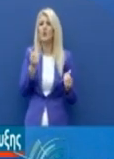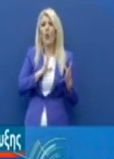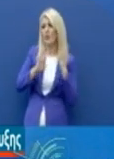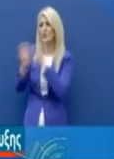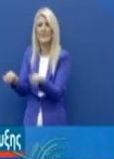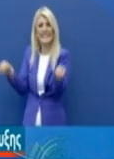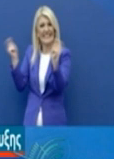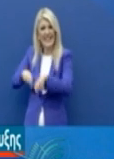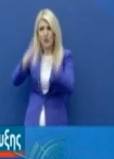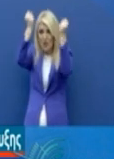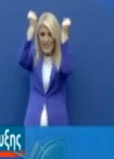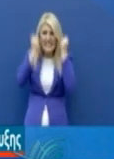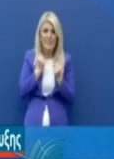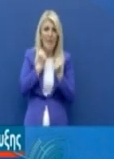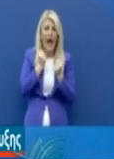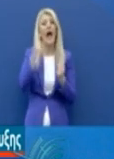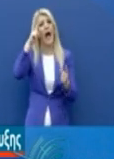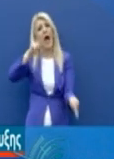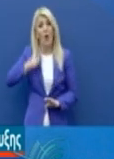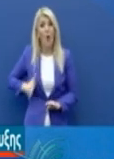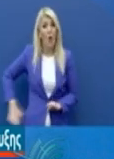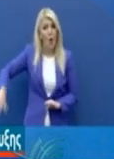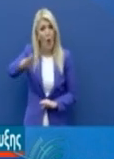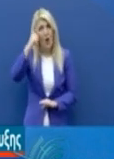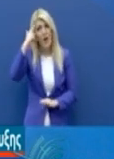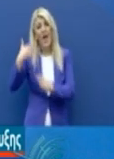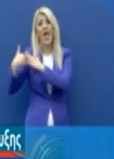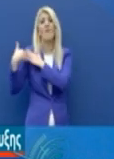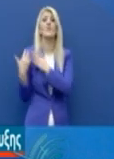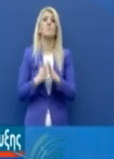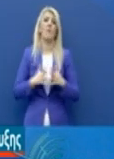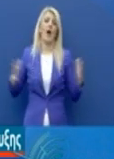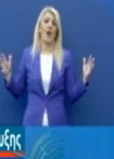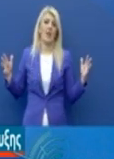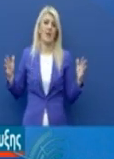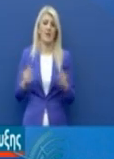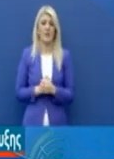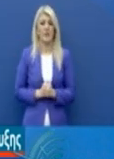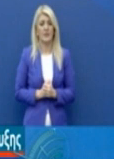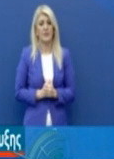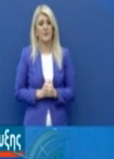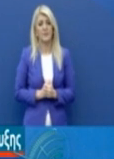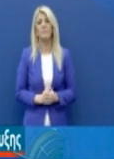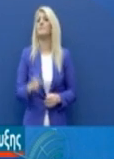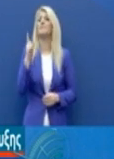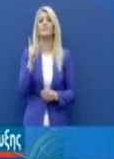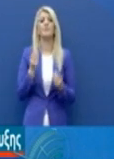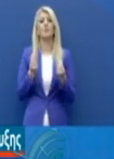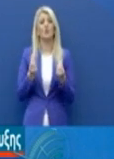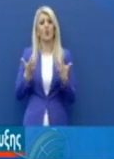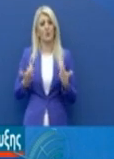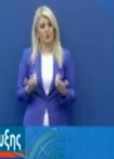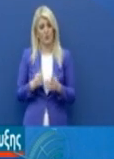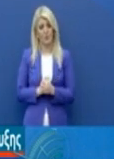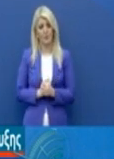ζημίες από τη μη λειτουργία τους κατά τη διάρκεια των εορτών. Σύμφωνα με τη μέθοδο του Click Away, ο πελάτης θα κάνει την παραγγελία του